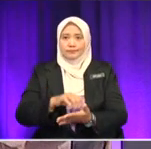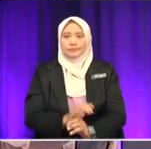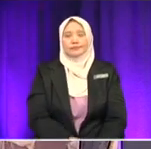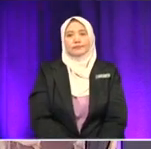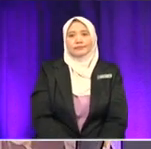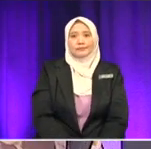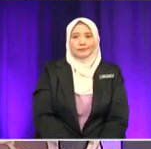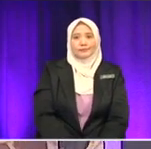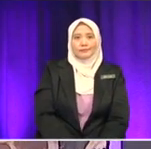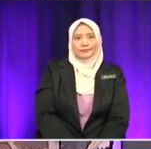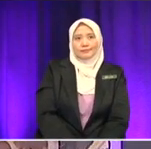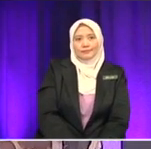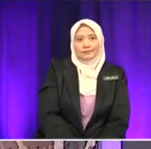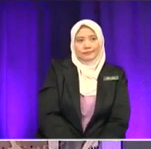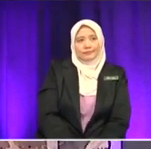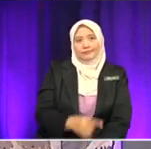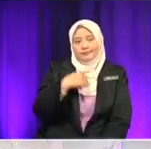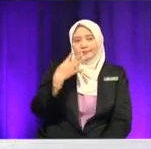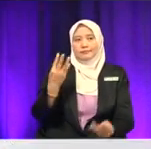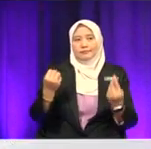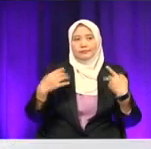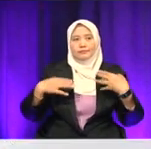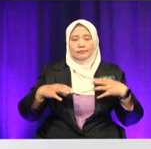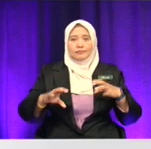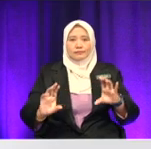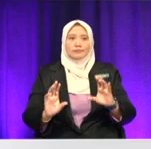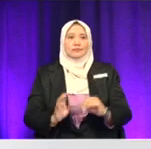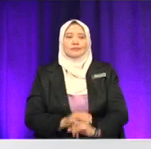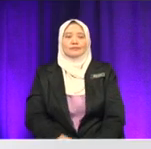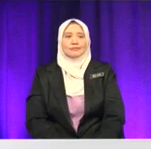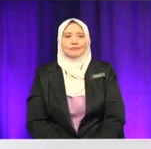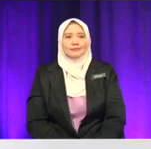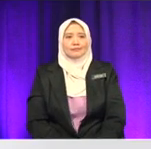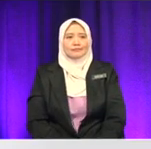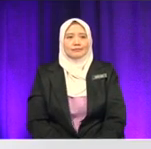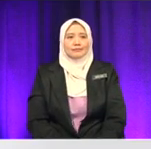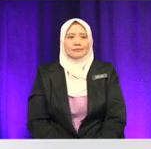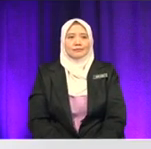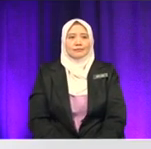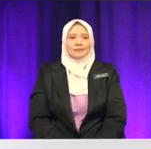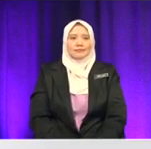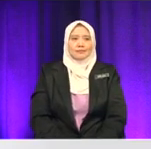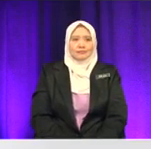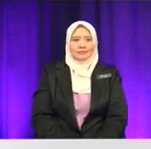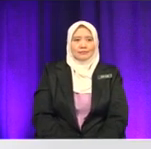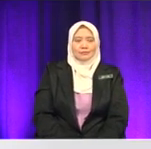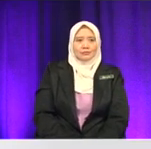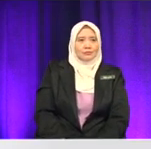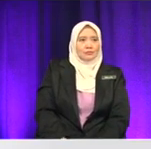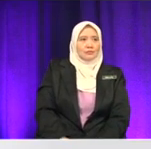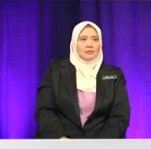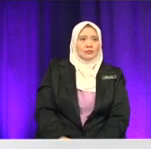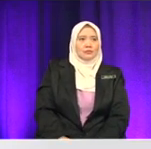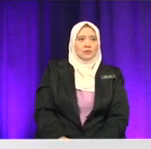cuba jawapan inference ini. Siapa nak cuba kat sini? Saya, ayo. Okey. Abbas, dipersilakan Abbas. Apakah